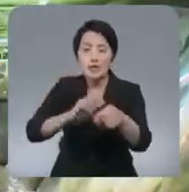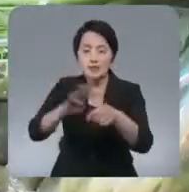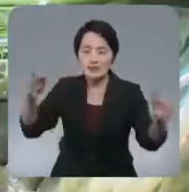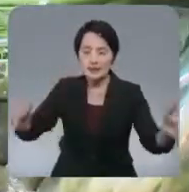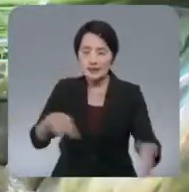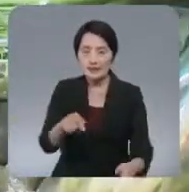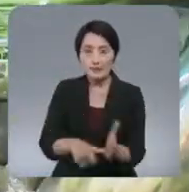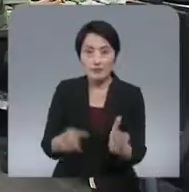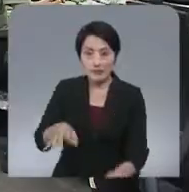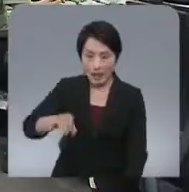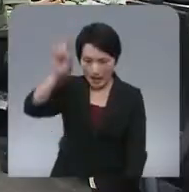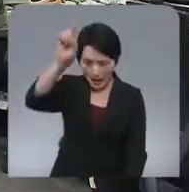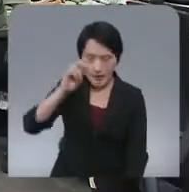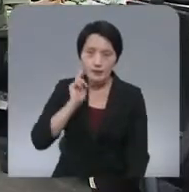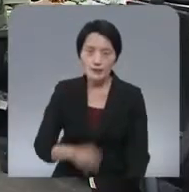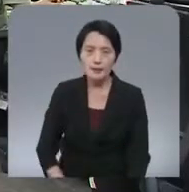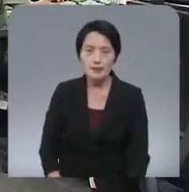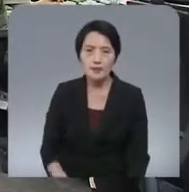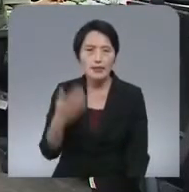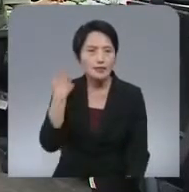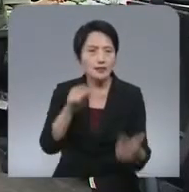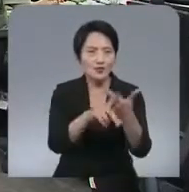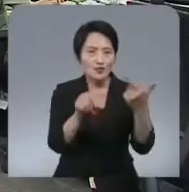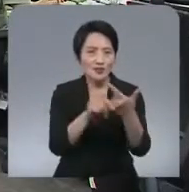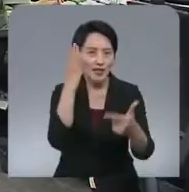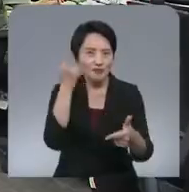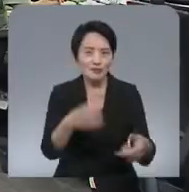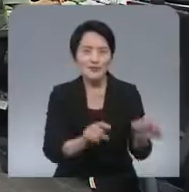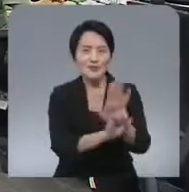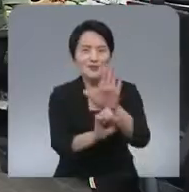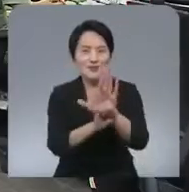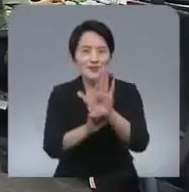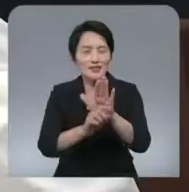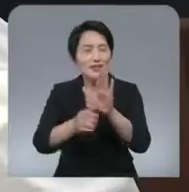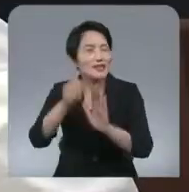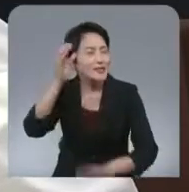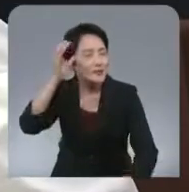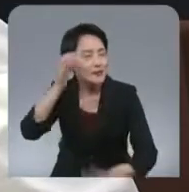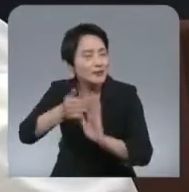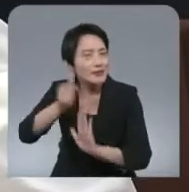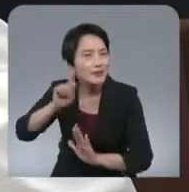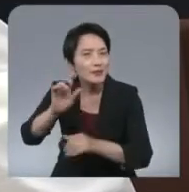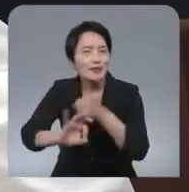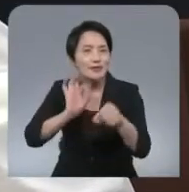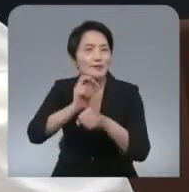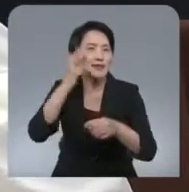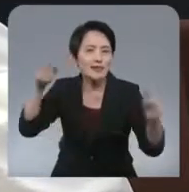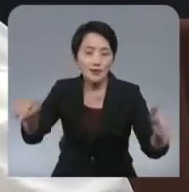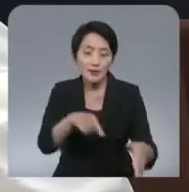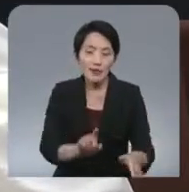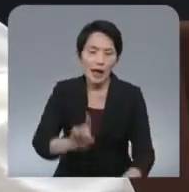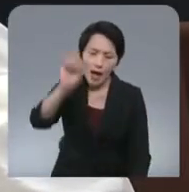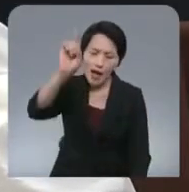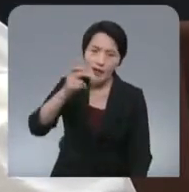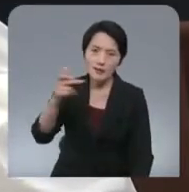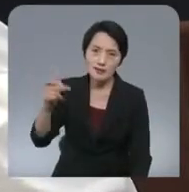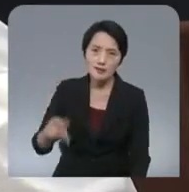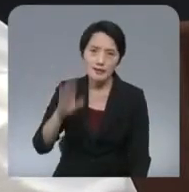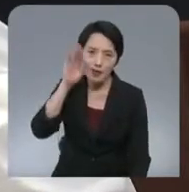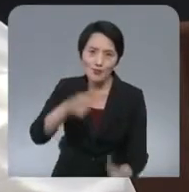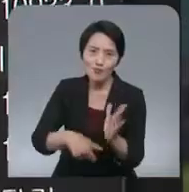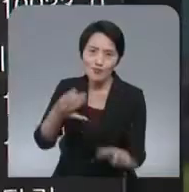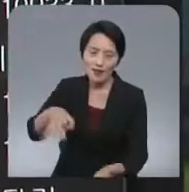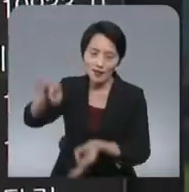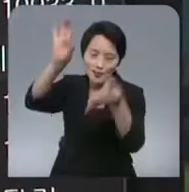kéo dài trong tháng 6 giá tiêu dùng tăng giảm phần trăm mức tăng cao nhất trong gần lý do ảnh hưởng từ giá dầu và giá ngũ cốc